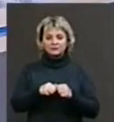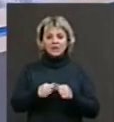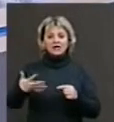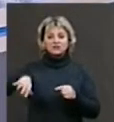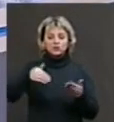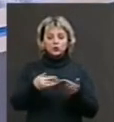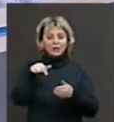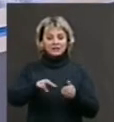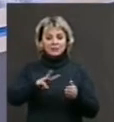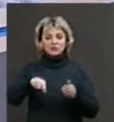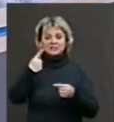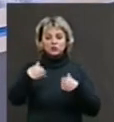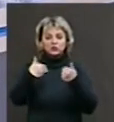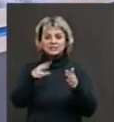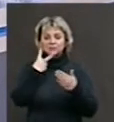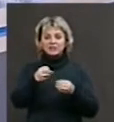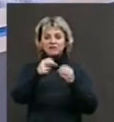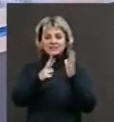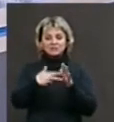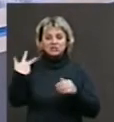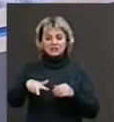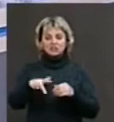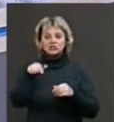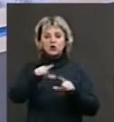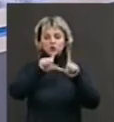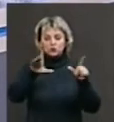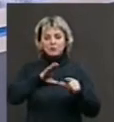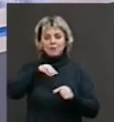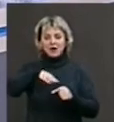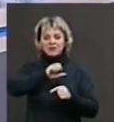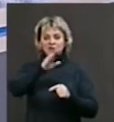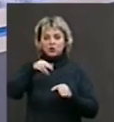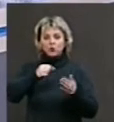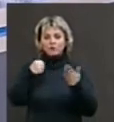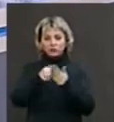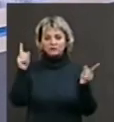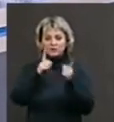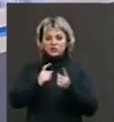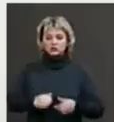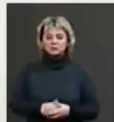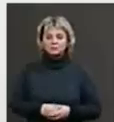Это все новости к этой минуте. Следующий выпуск смотрите в 18:30. В студии была Мария Филинкова. До встречи.